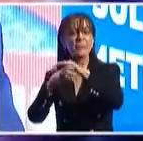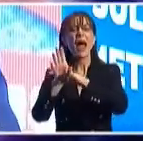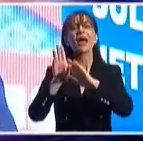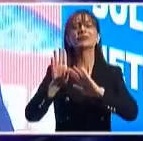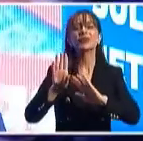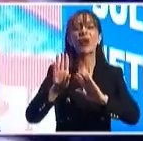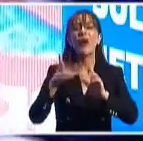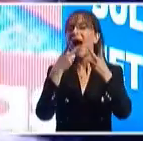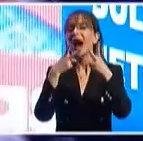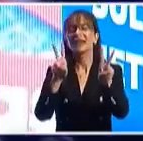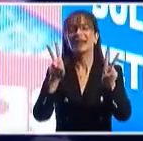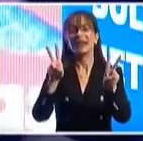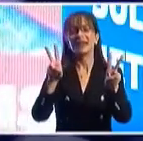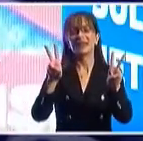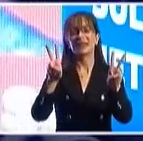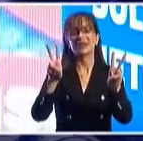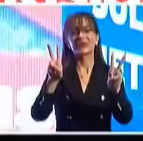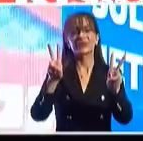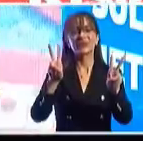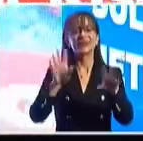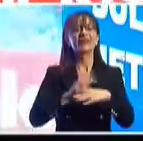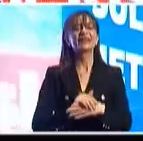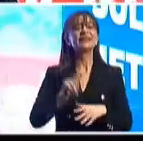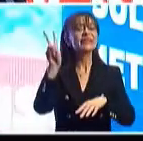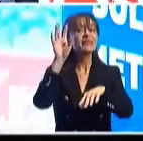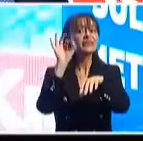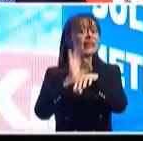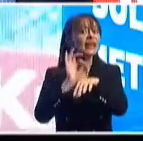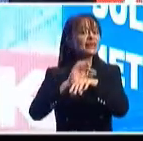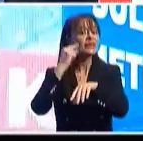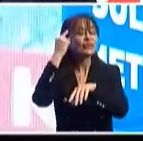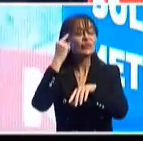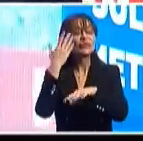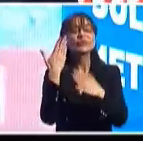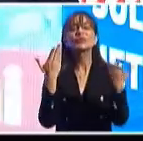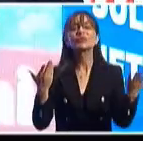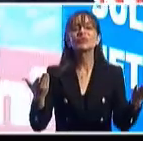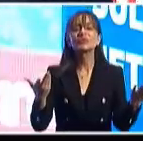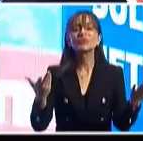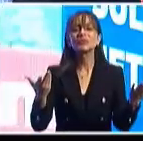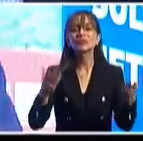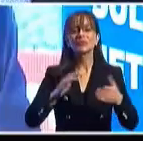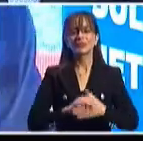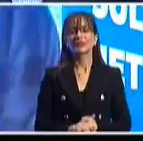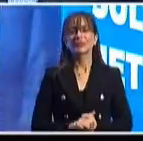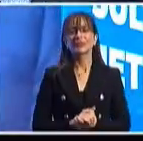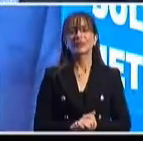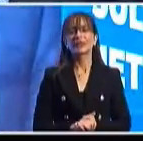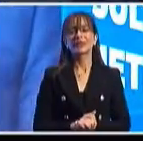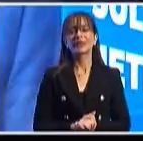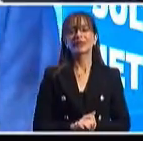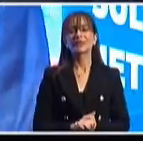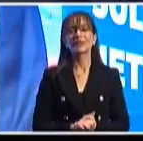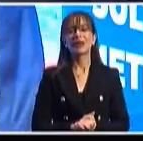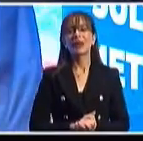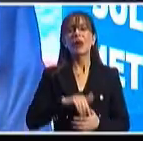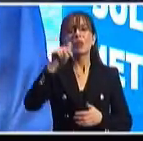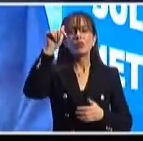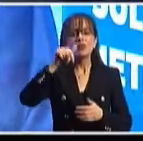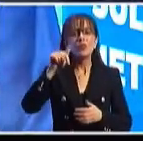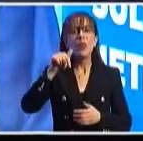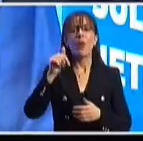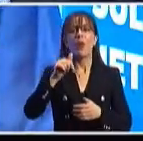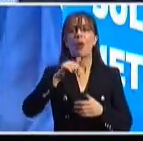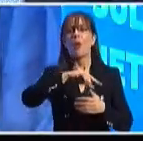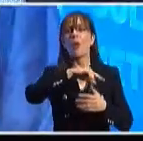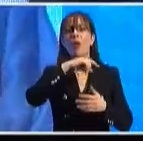20 dakikaya düşürdüğümüz bir projemiz. İşte mevcut yönetimin